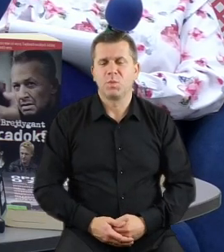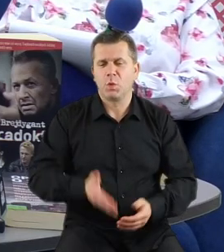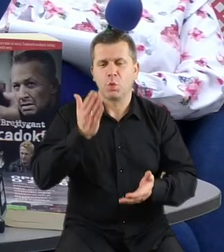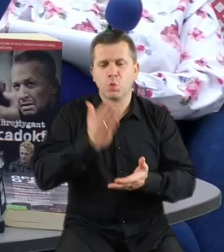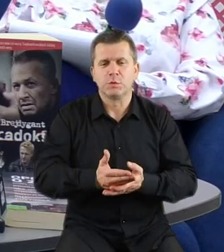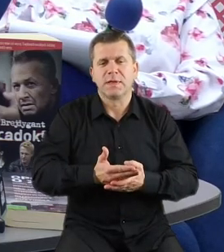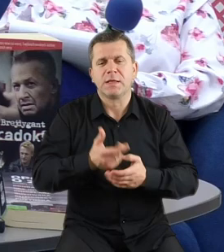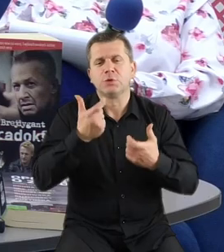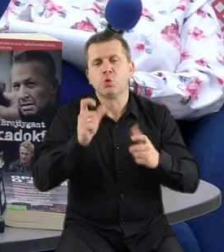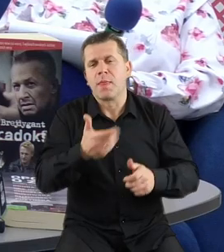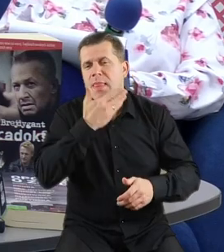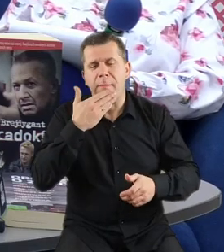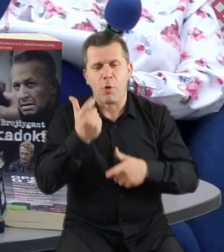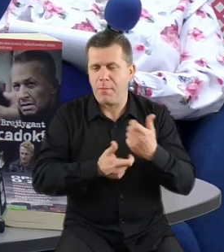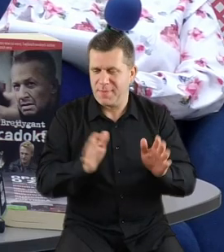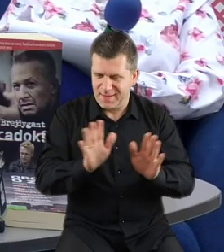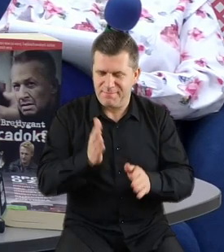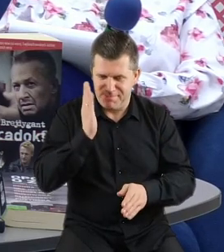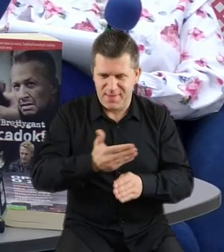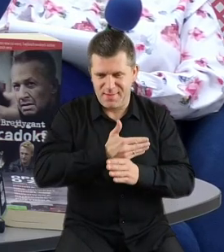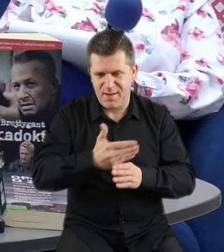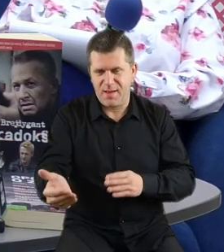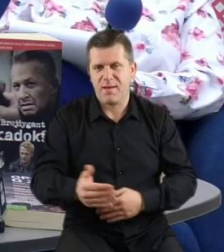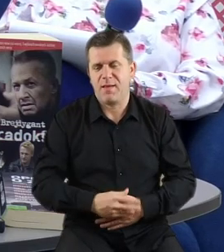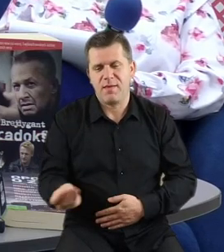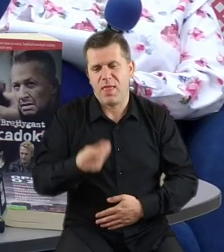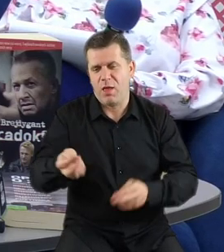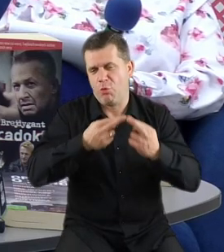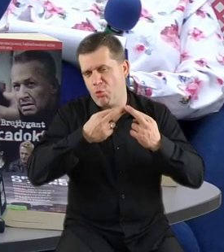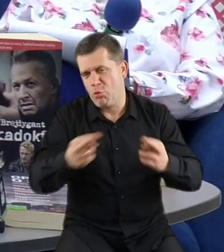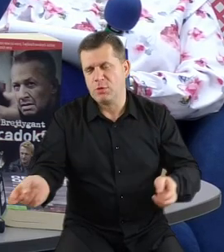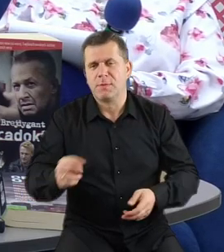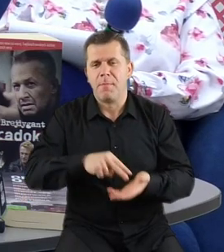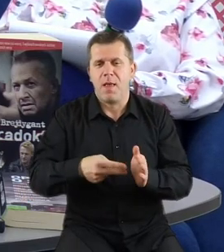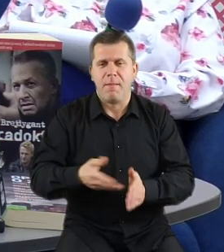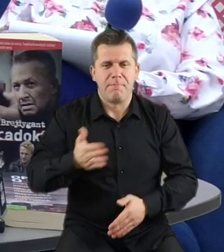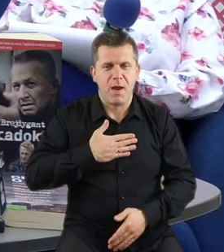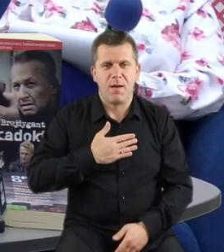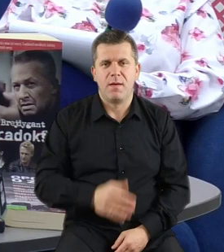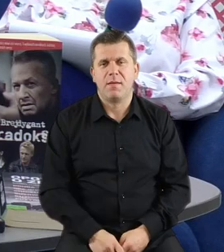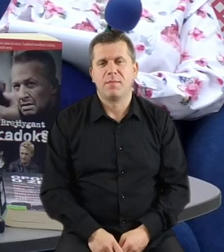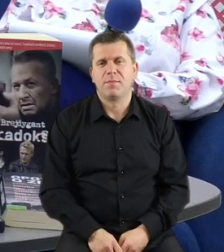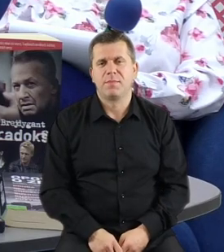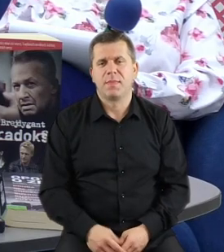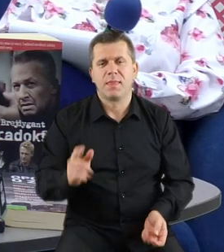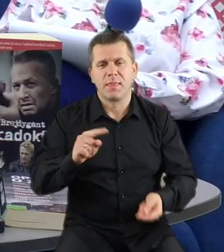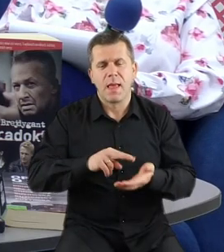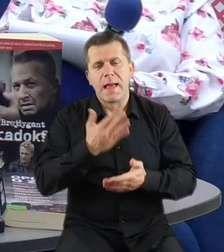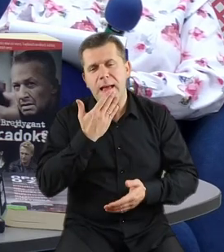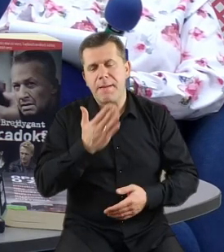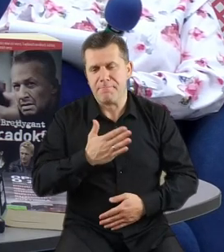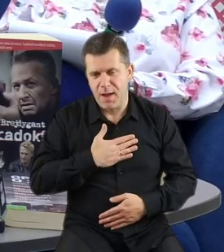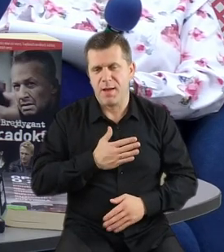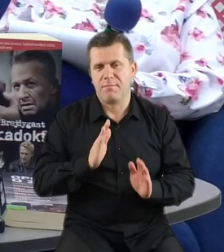już nic nie mam do zrobienia, tak? Bo tam jeszcze różne plany i ambicje